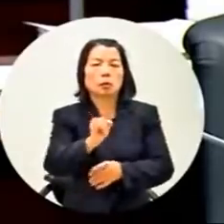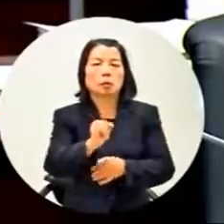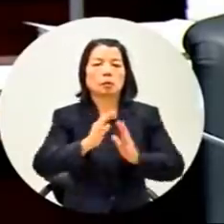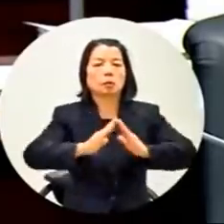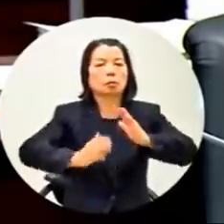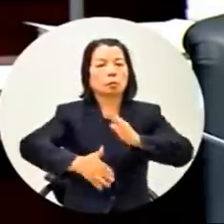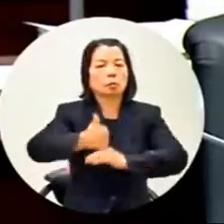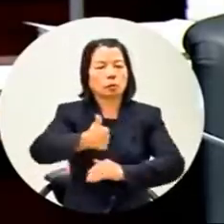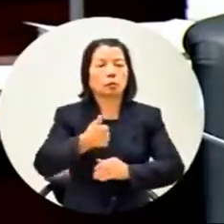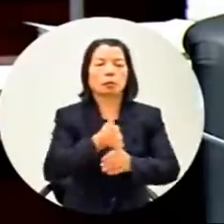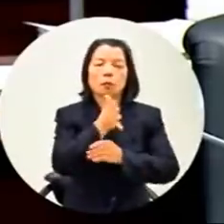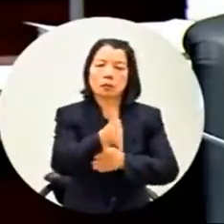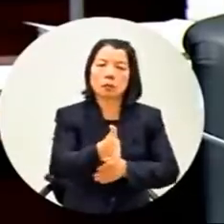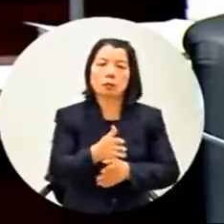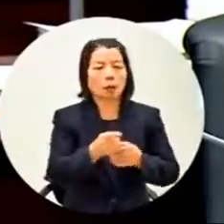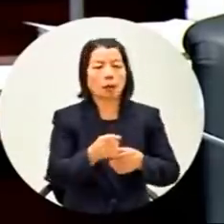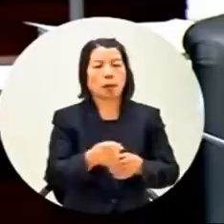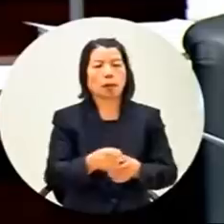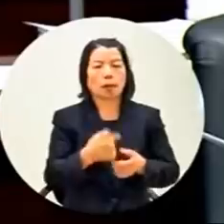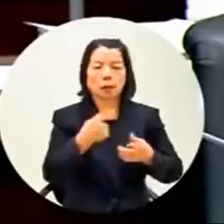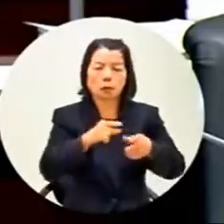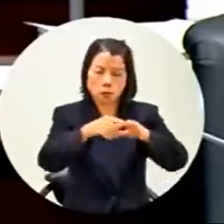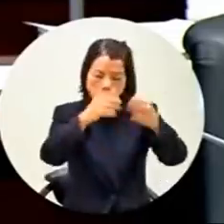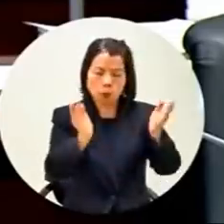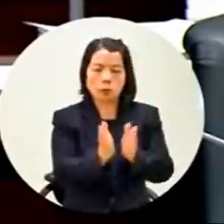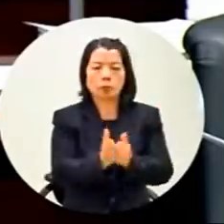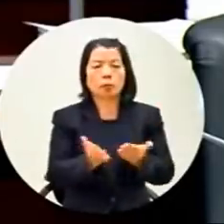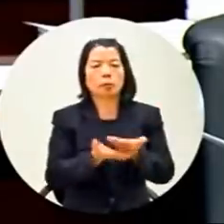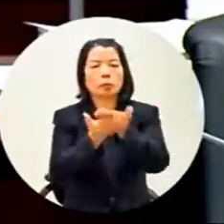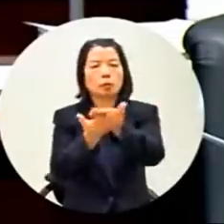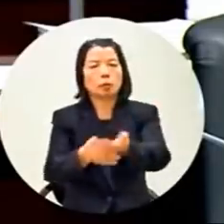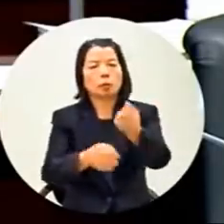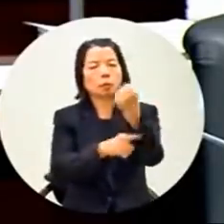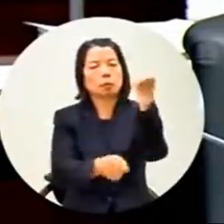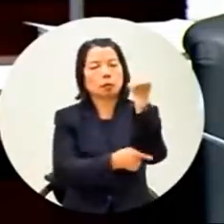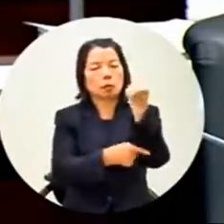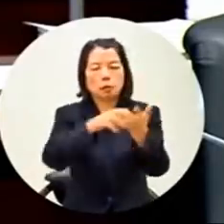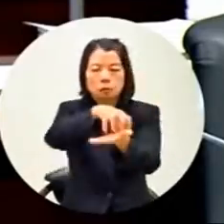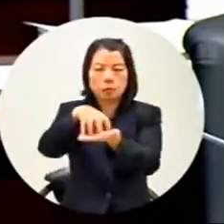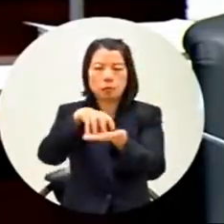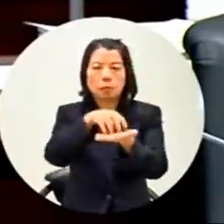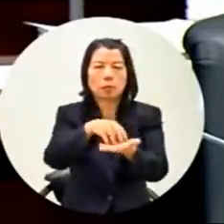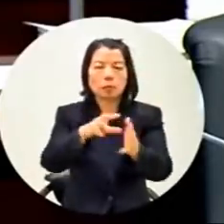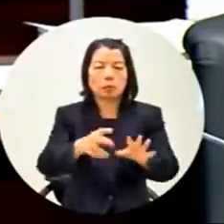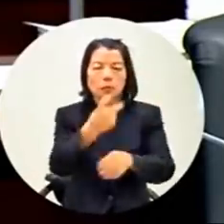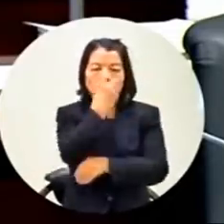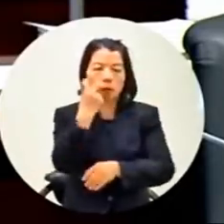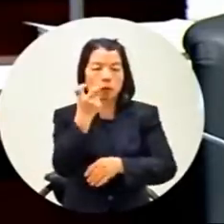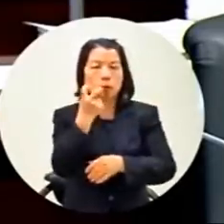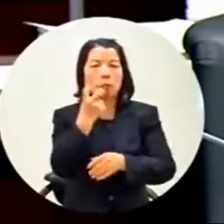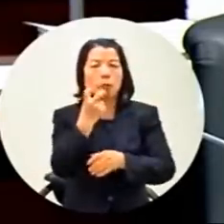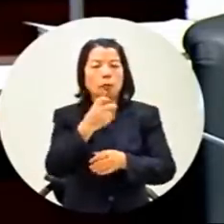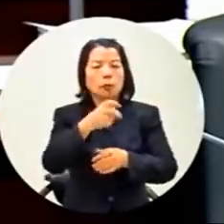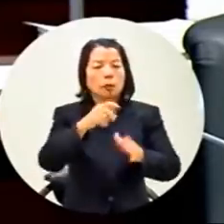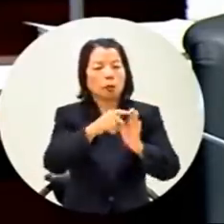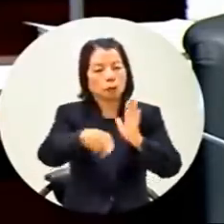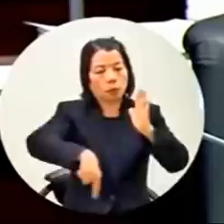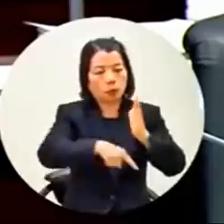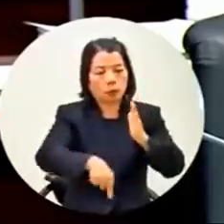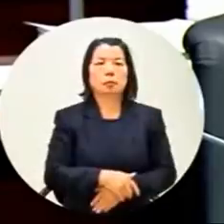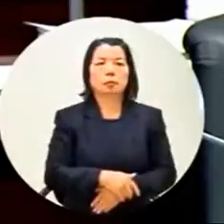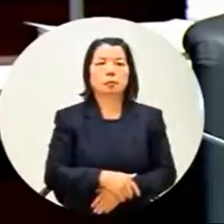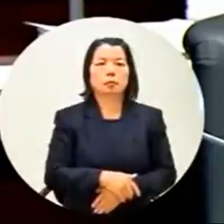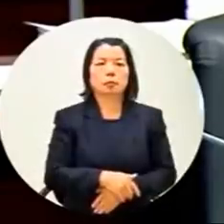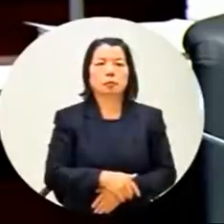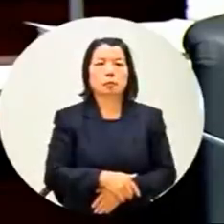是，全部移送法院来办理，甚至也到了我们监察院进行这个调查